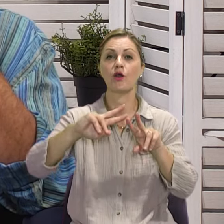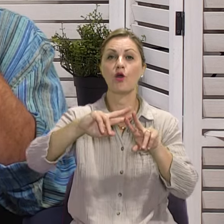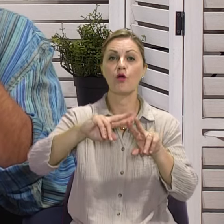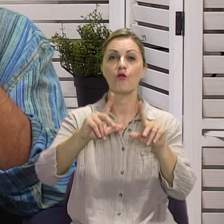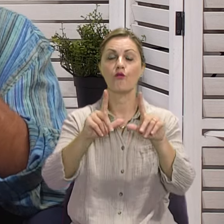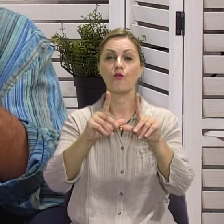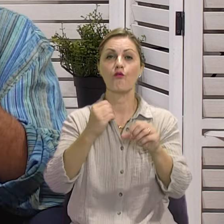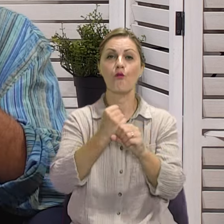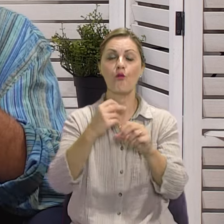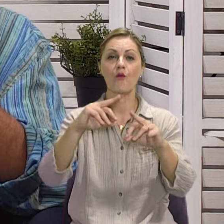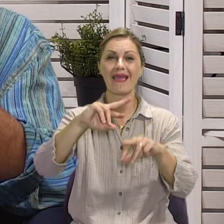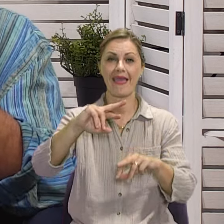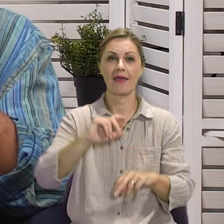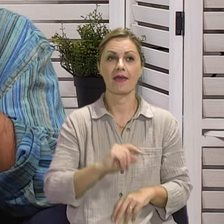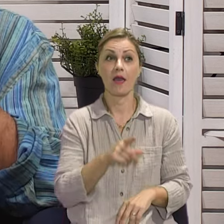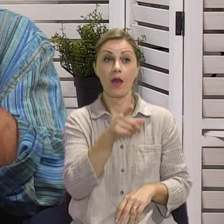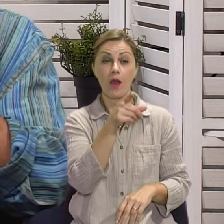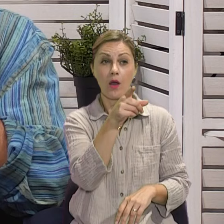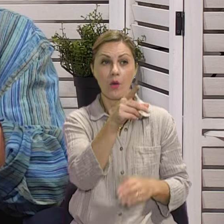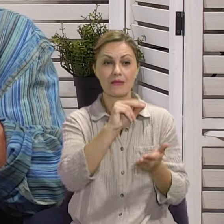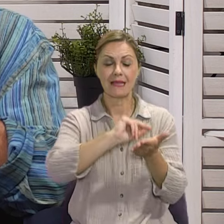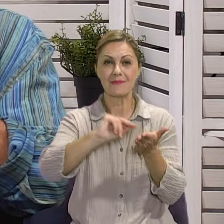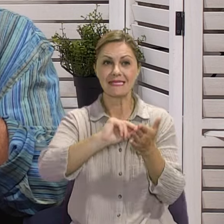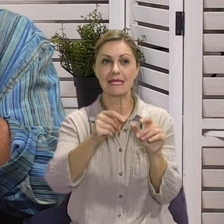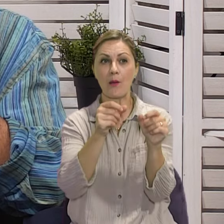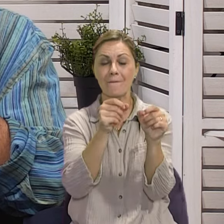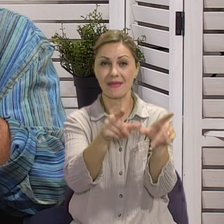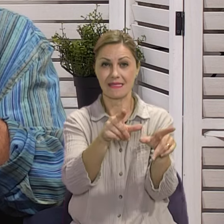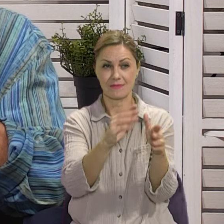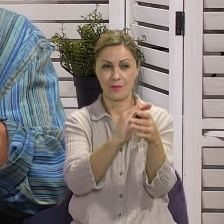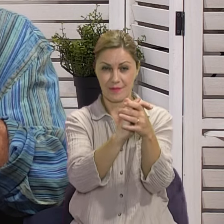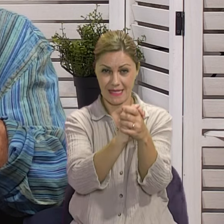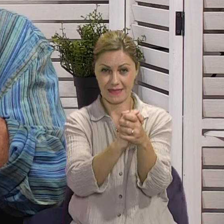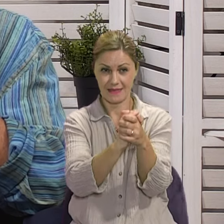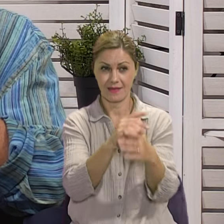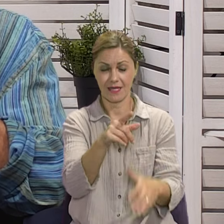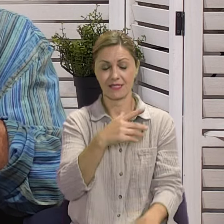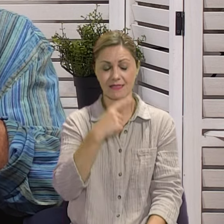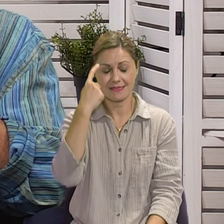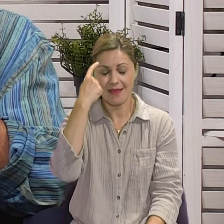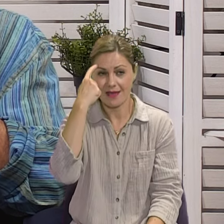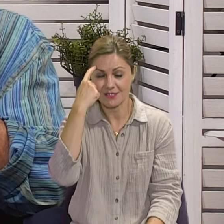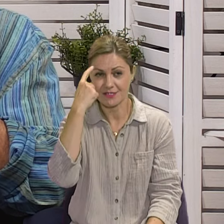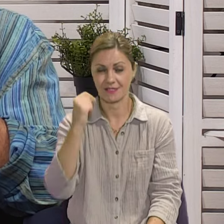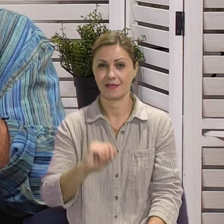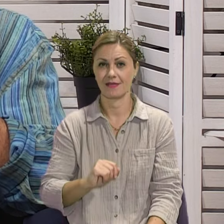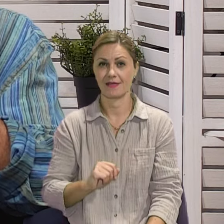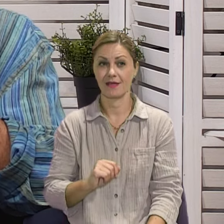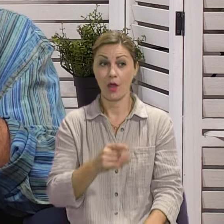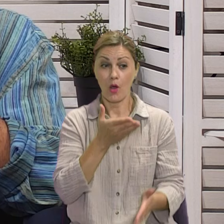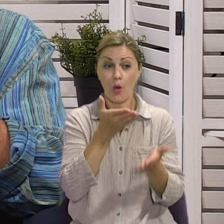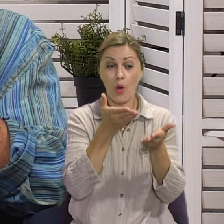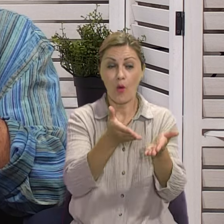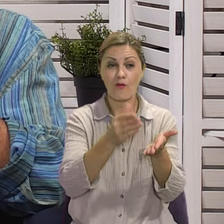napisao paralelno jednom svom prijatelju pismo i kaže, znaš, dragi moj prijatelju, ovo